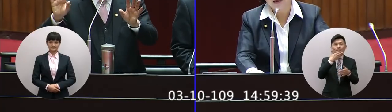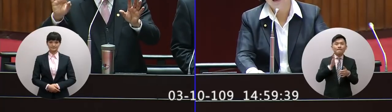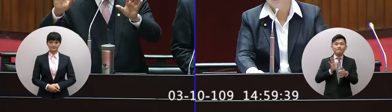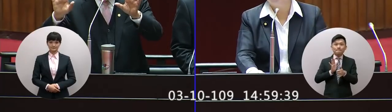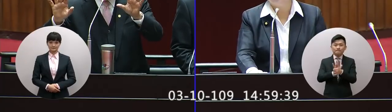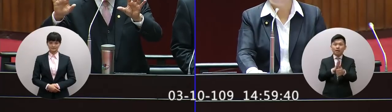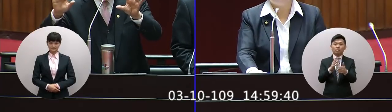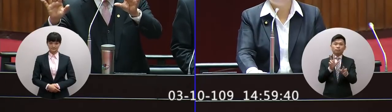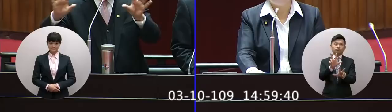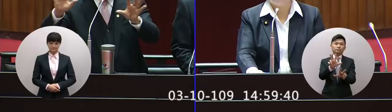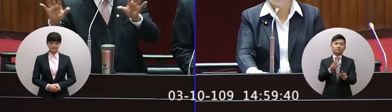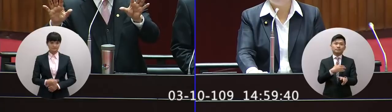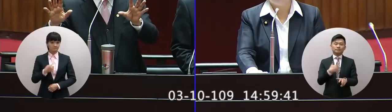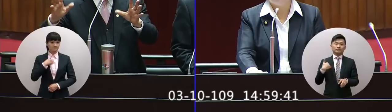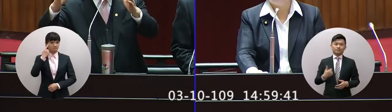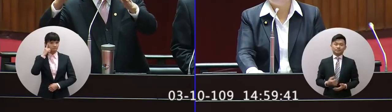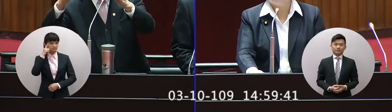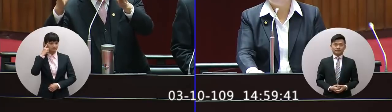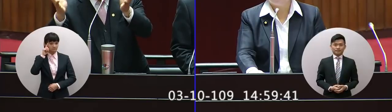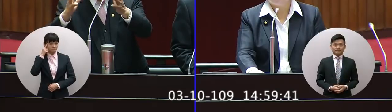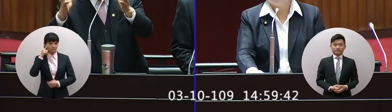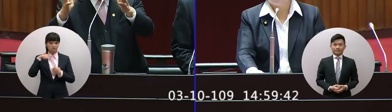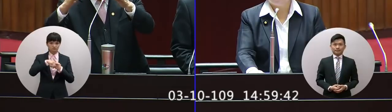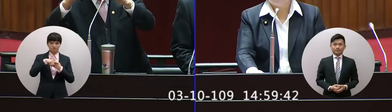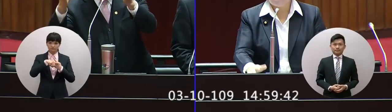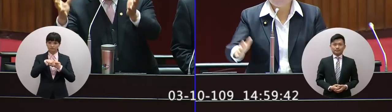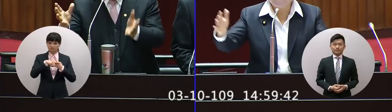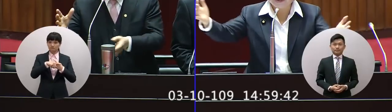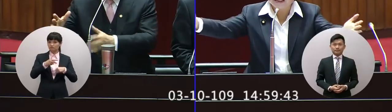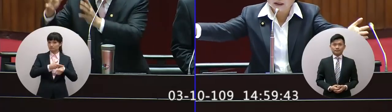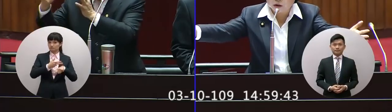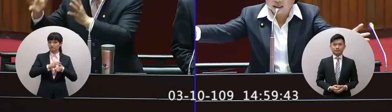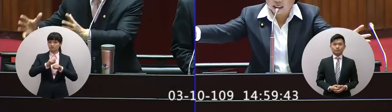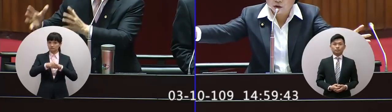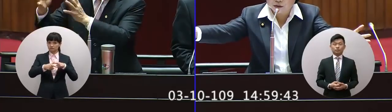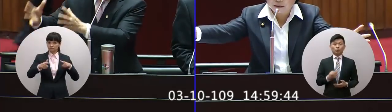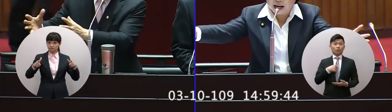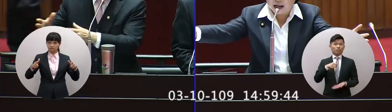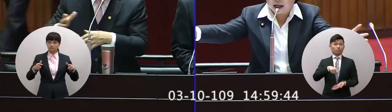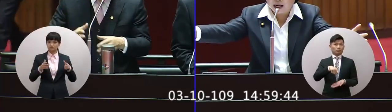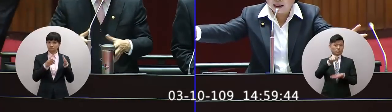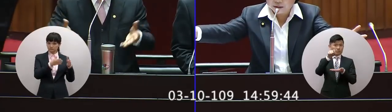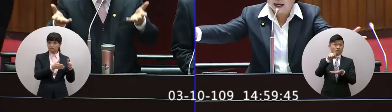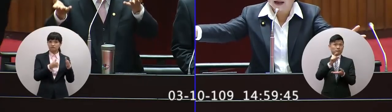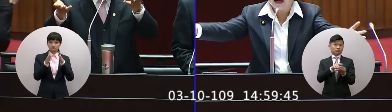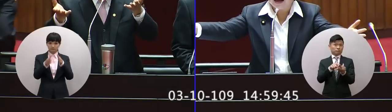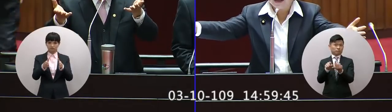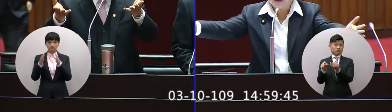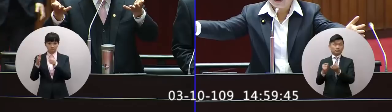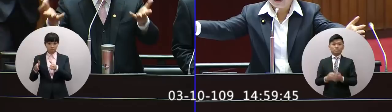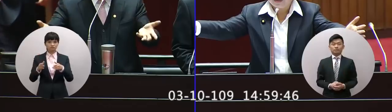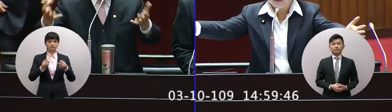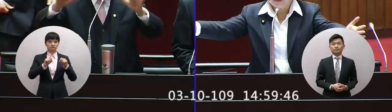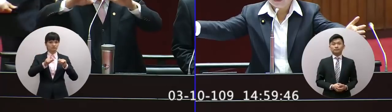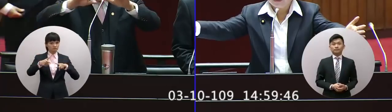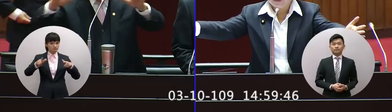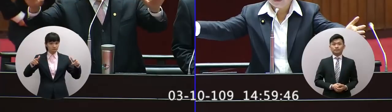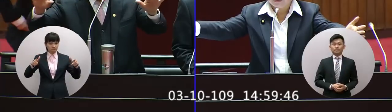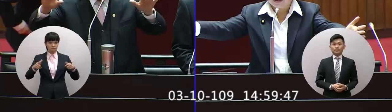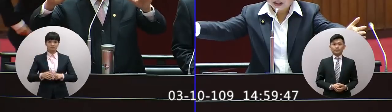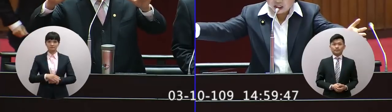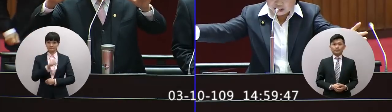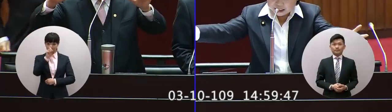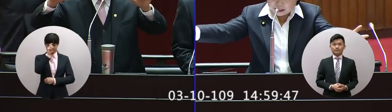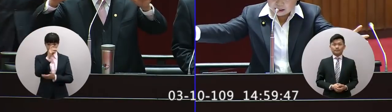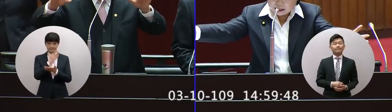好吗？ 会用不同的这个包， 包括本席所提出的嘛？ 有的呢，尽量让各